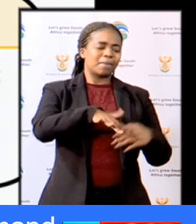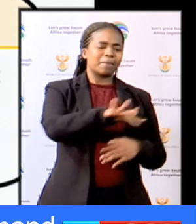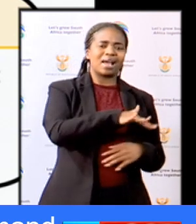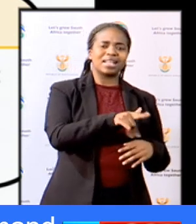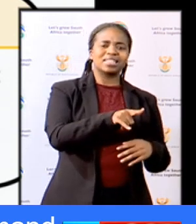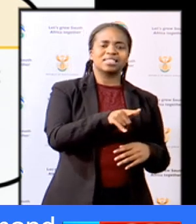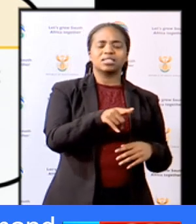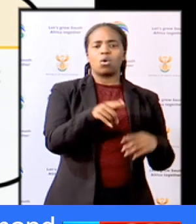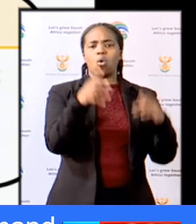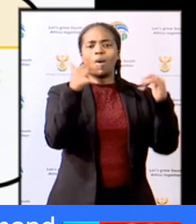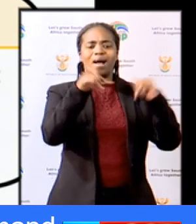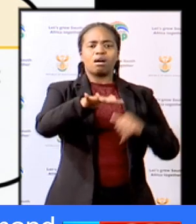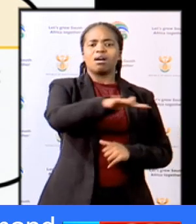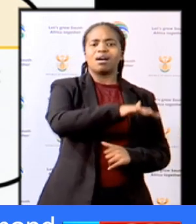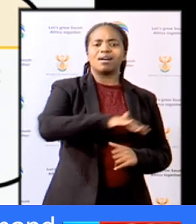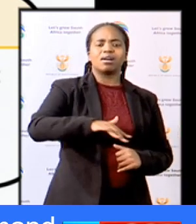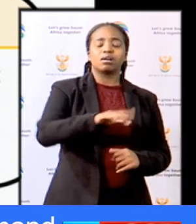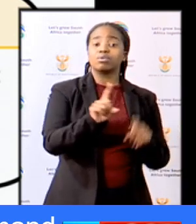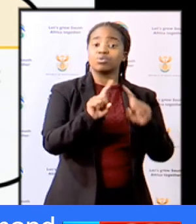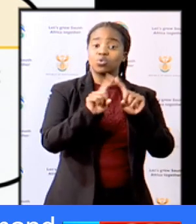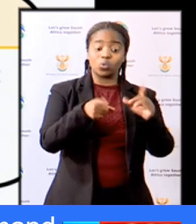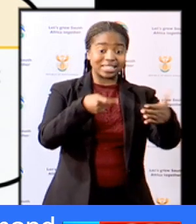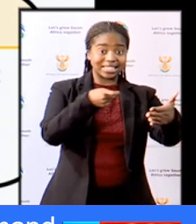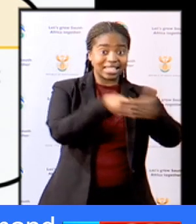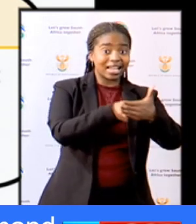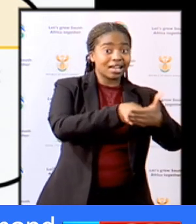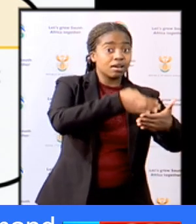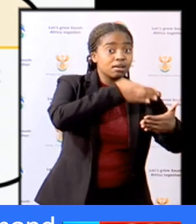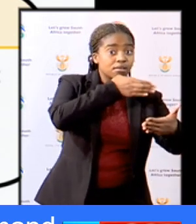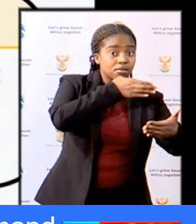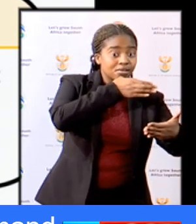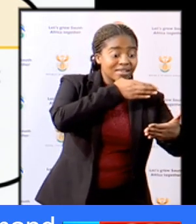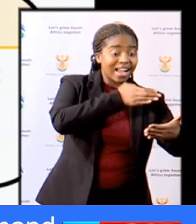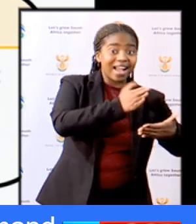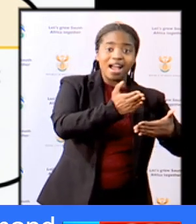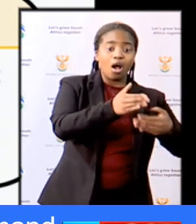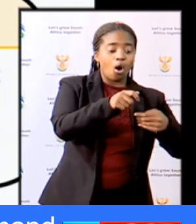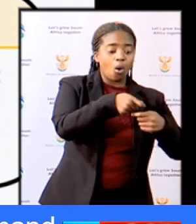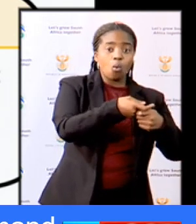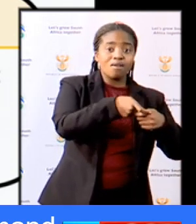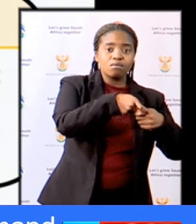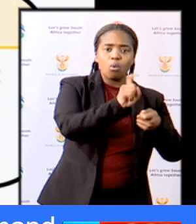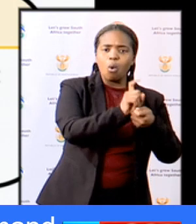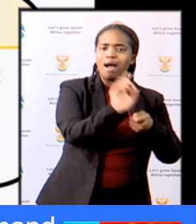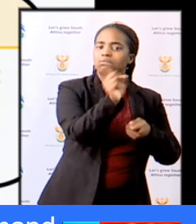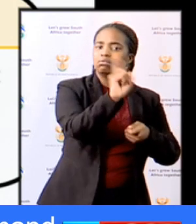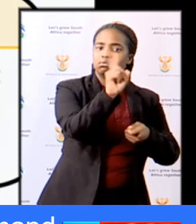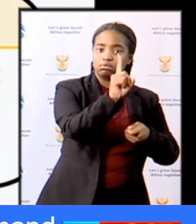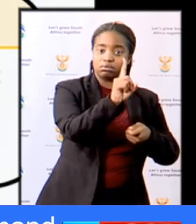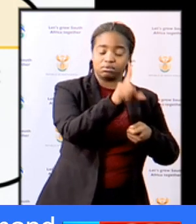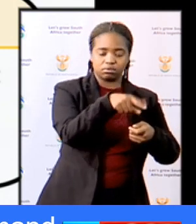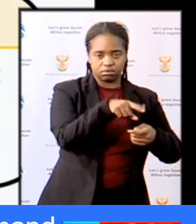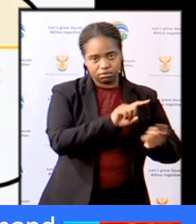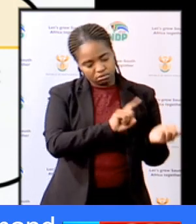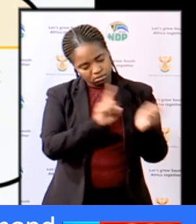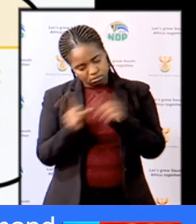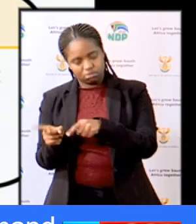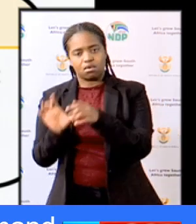ngabe useshipini kufuneka ubuthenge uphume nabo busavaliwe uhambe nabo uye